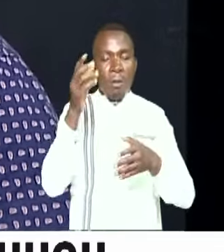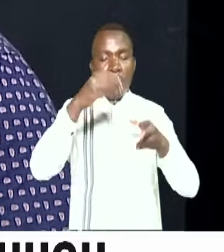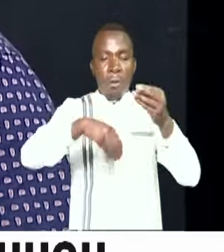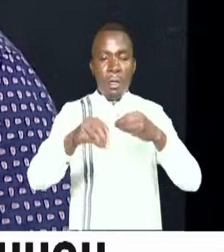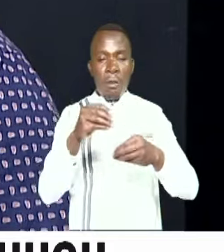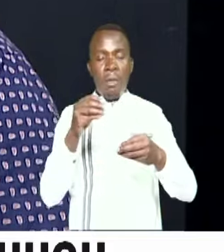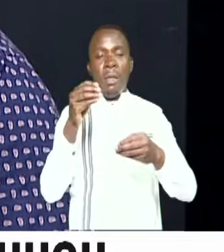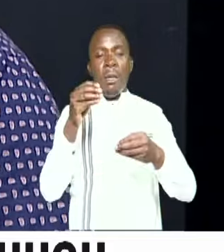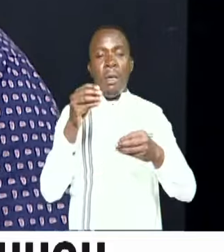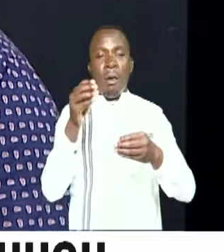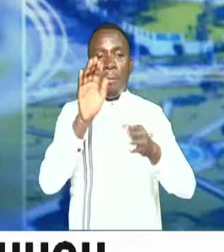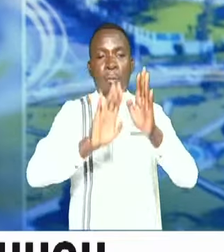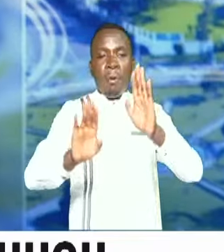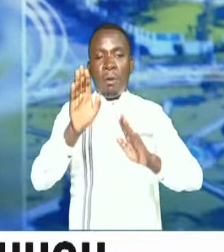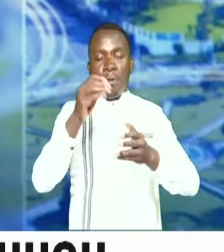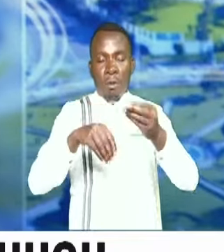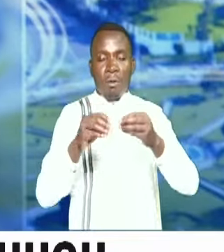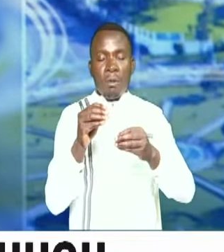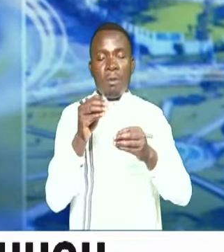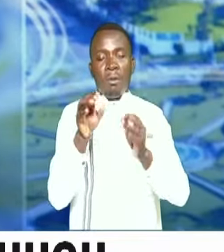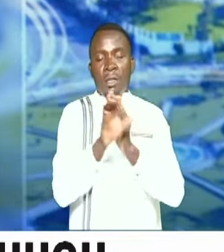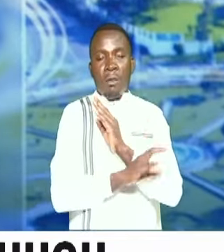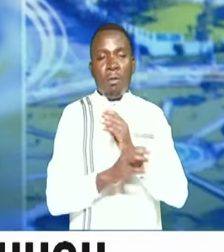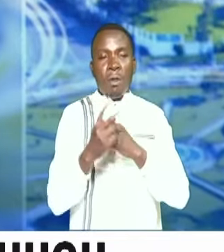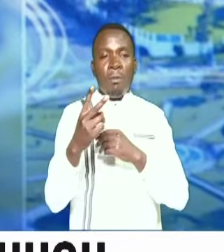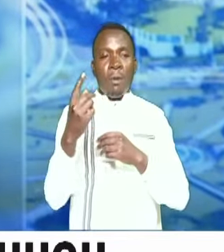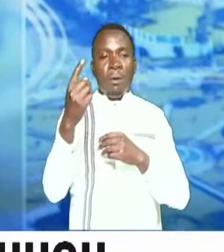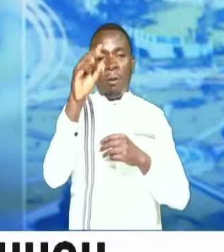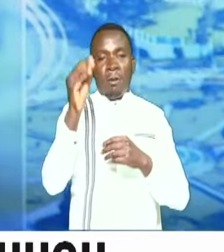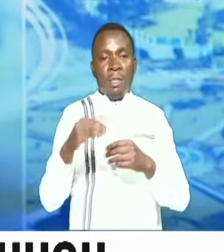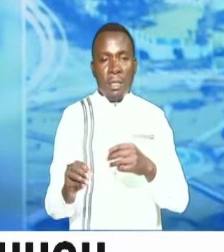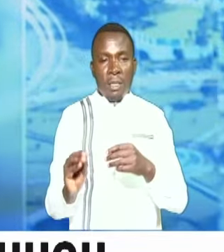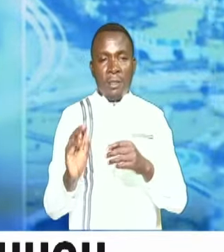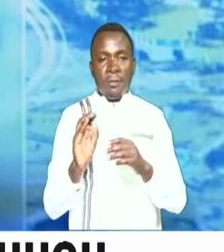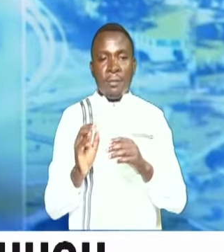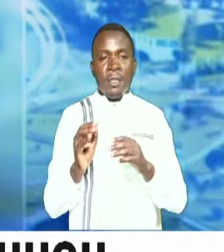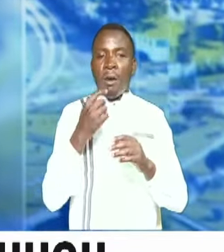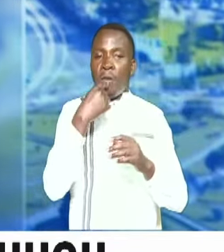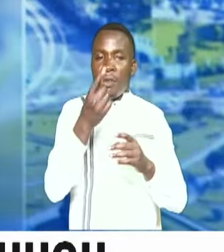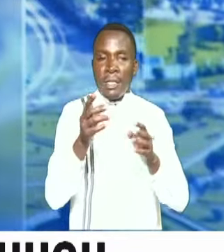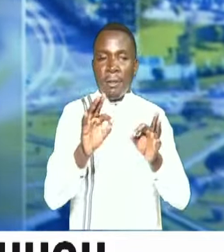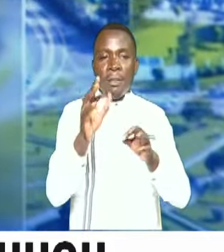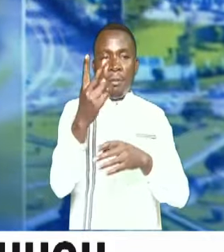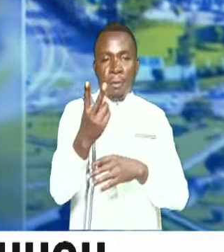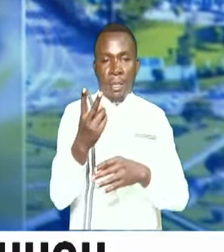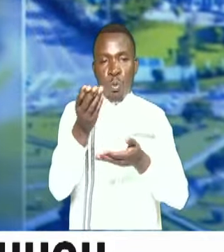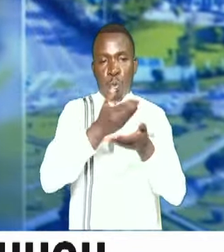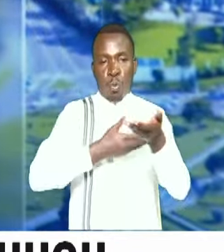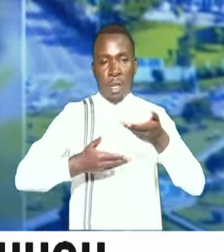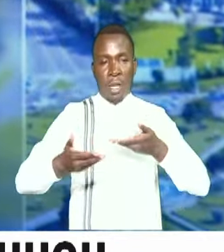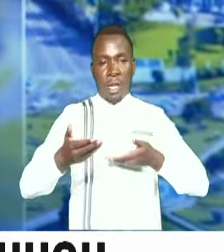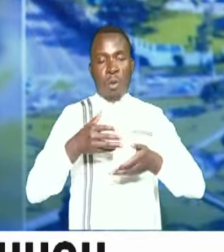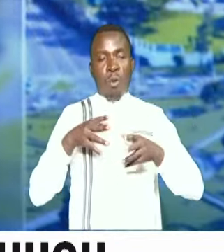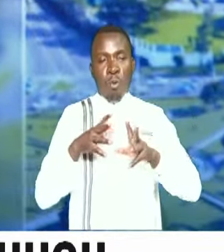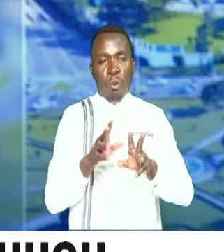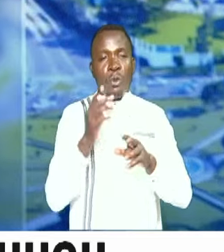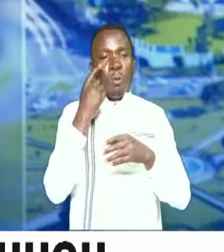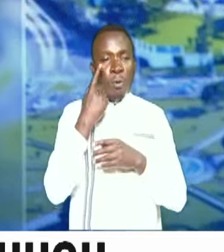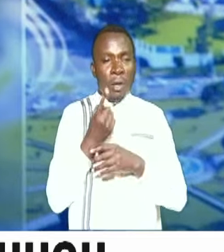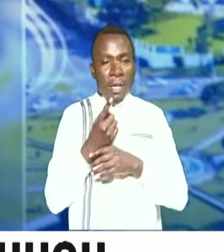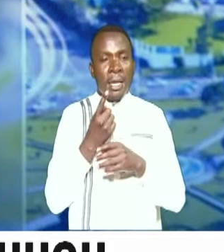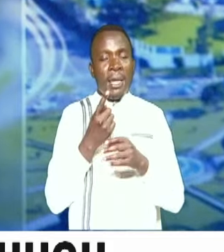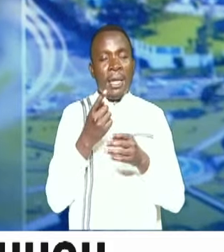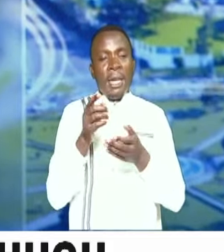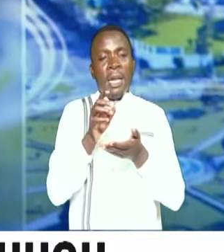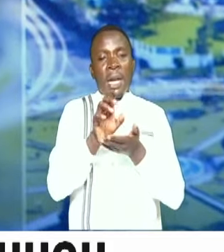22%. Uvuze ibintu bibiri nifuza ko tugarukaho. Icya mbere ni uvuze uburyo mubona